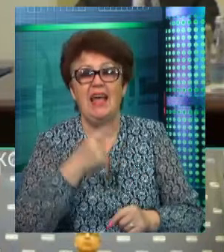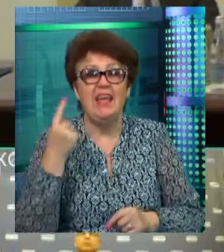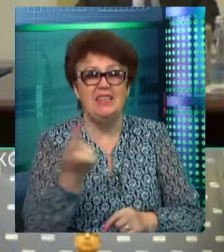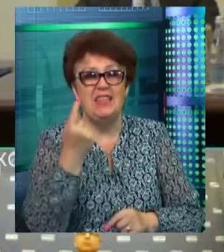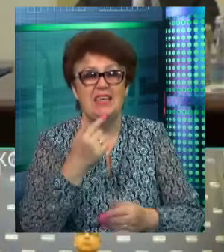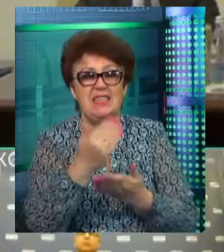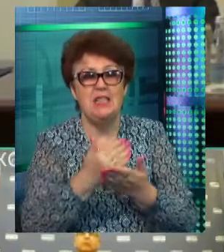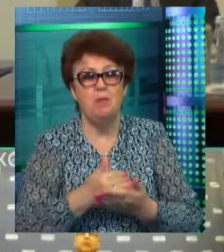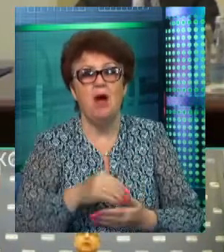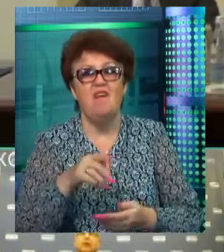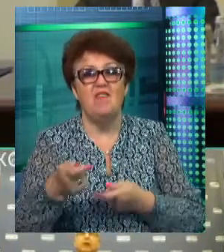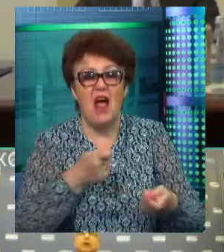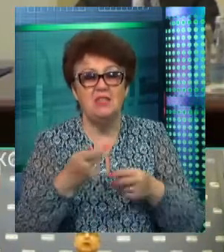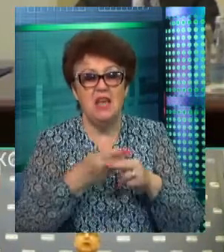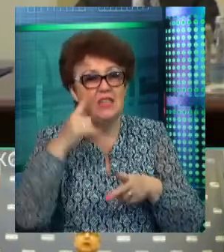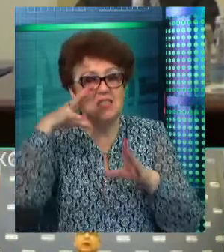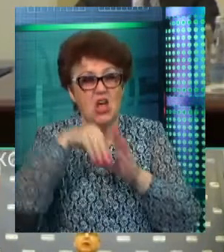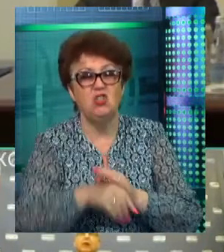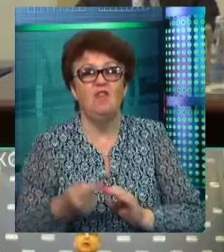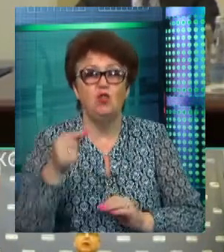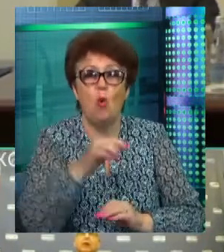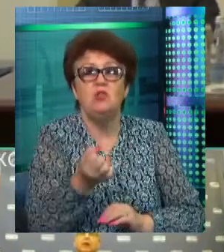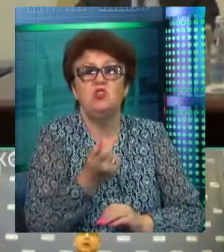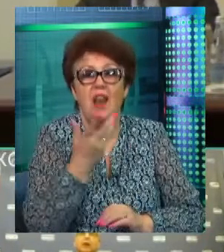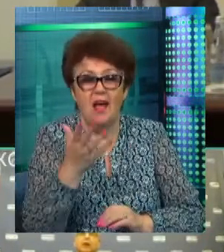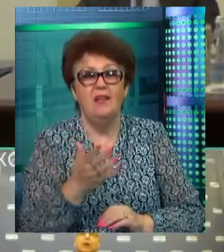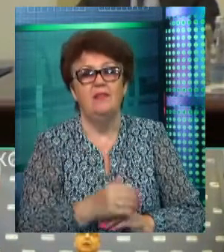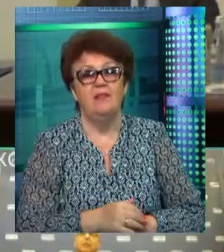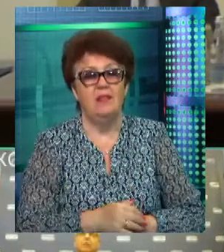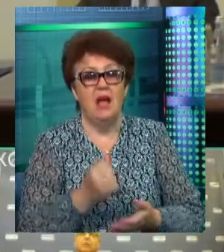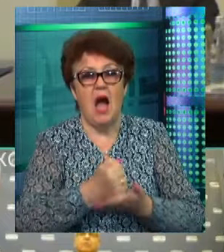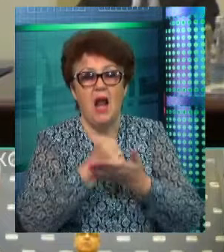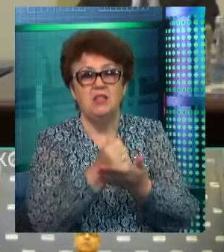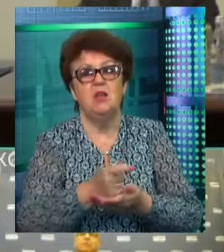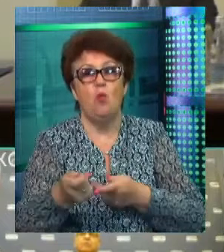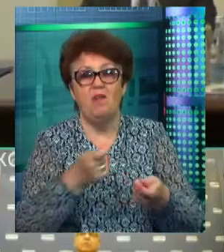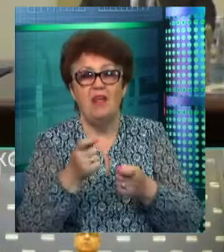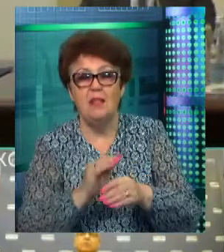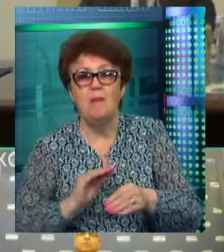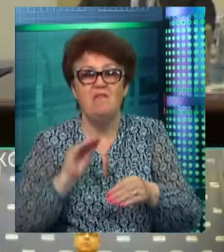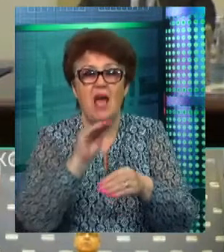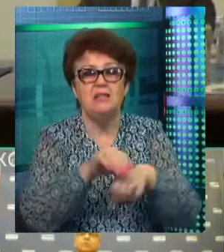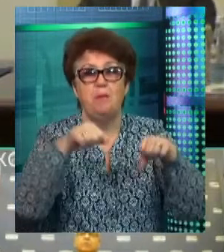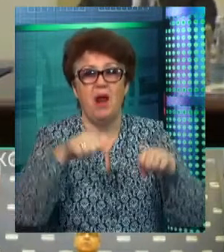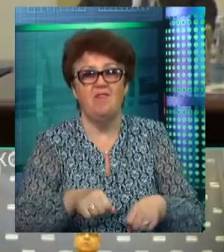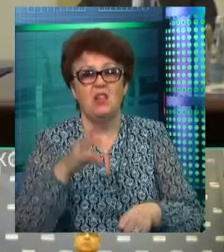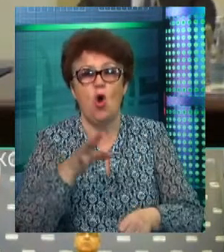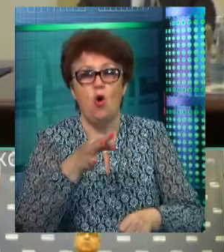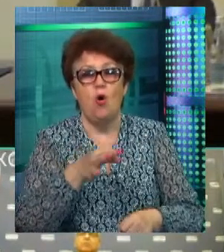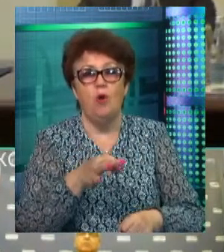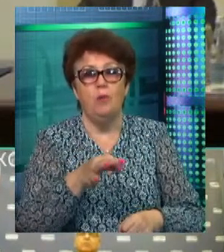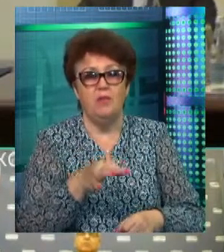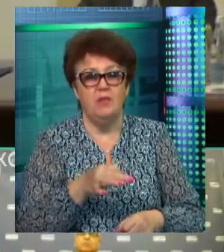публичной власти это значит в том числе что гарантии местного самоуправления добавляется правом на компенсацию